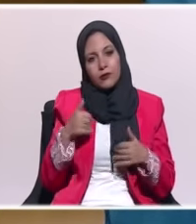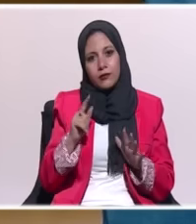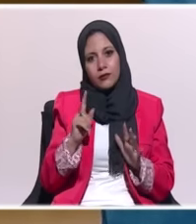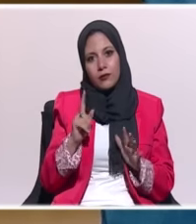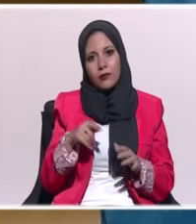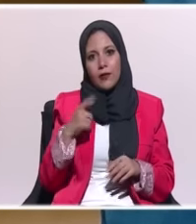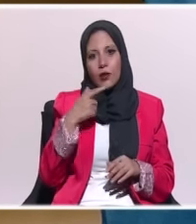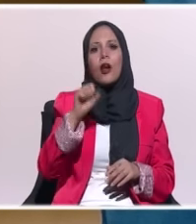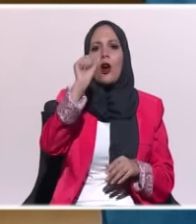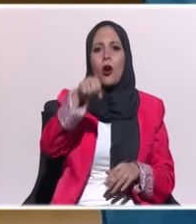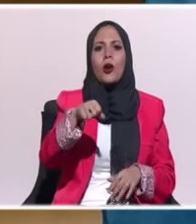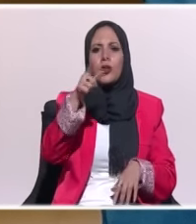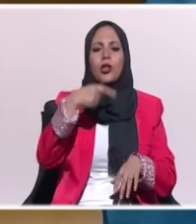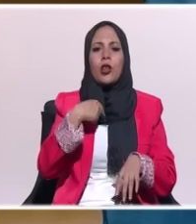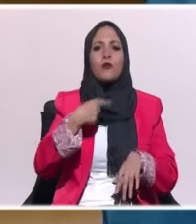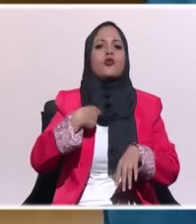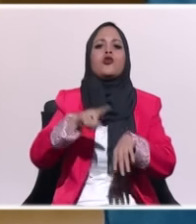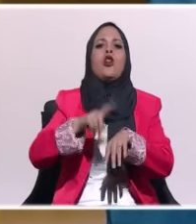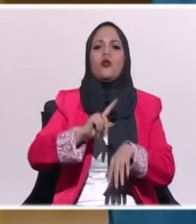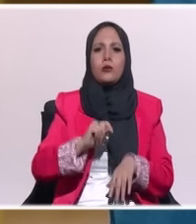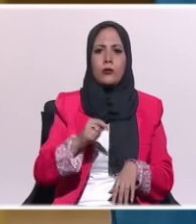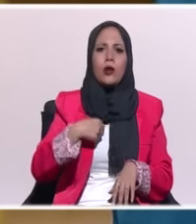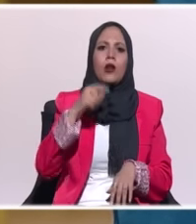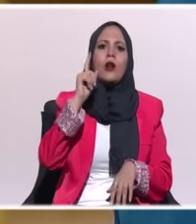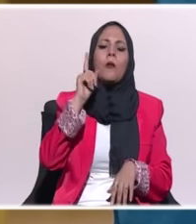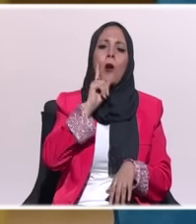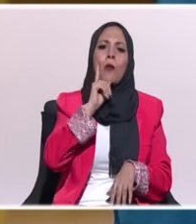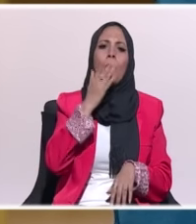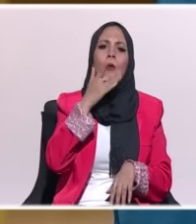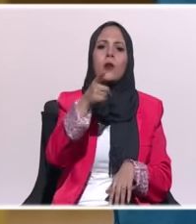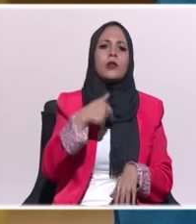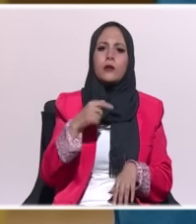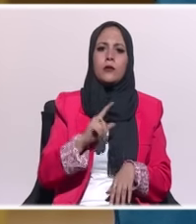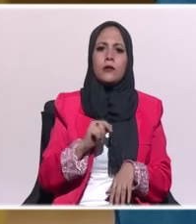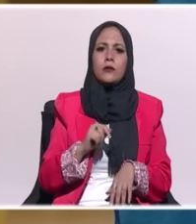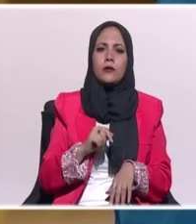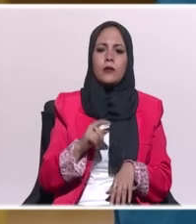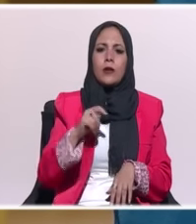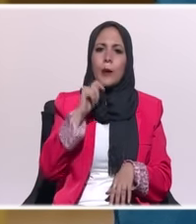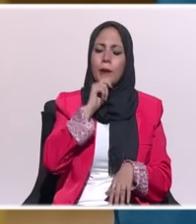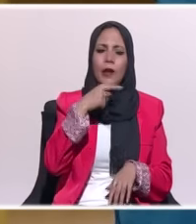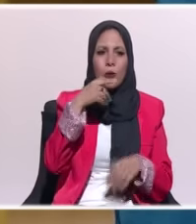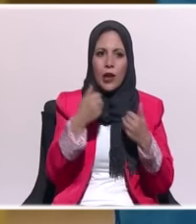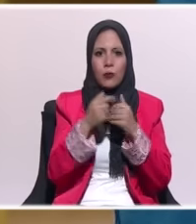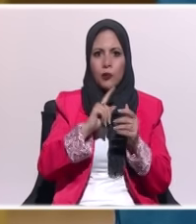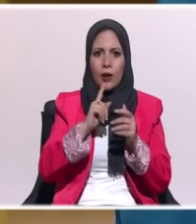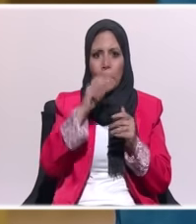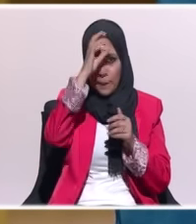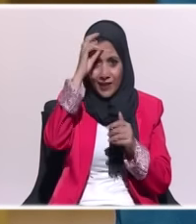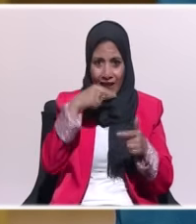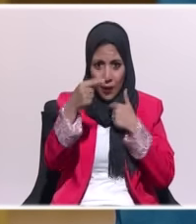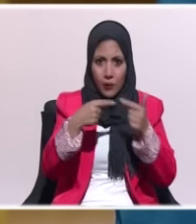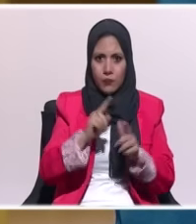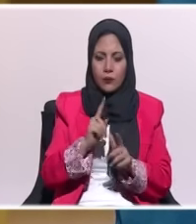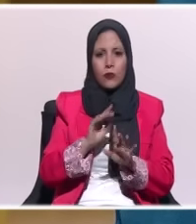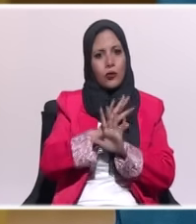انت فعلا مش بنت اختي. مين قال لك ان انت بنت اختي؟ انا ما جادلتش معاها، ما اتكلمتش، بس قلت لها